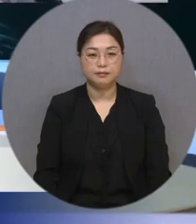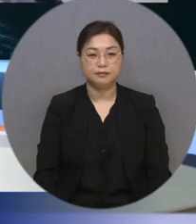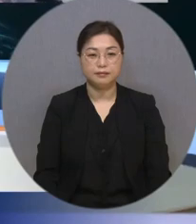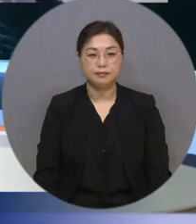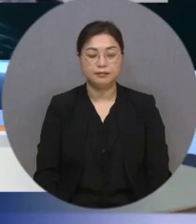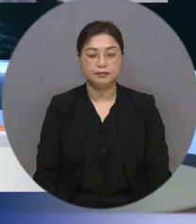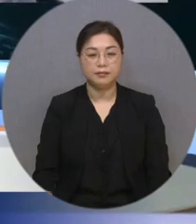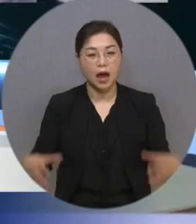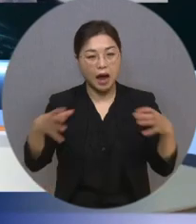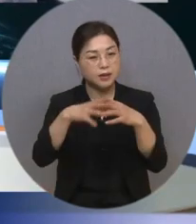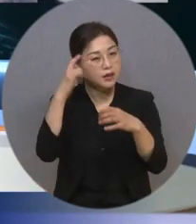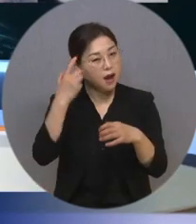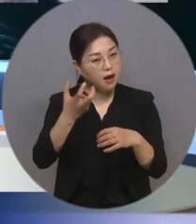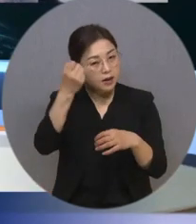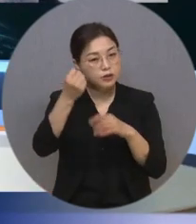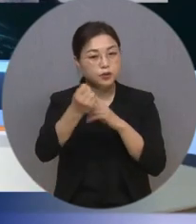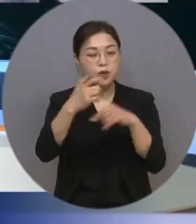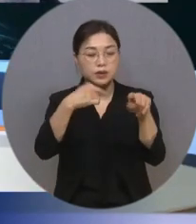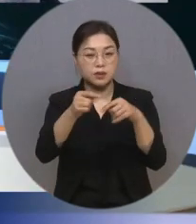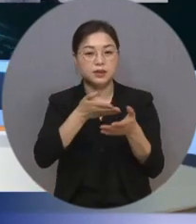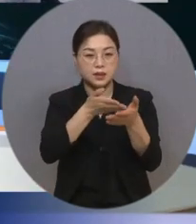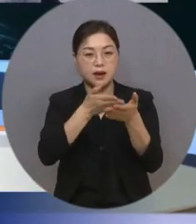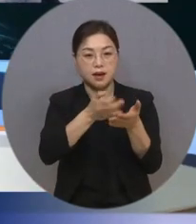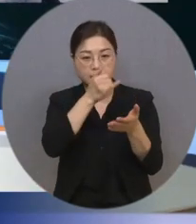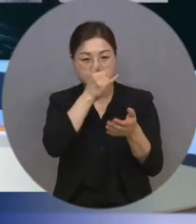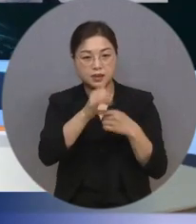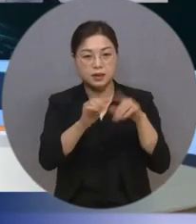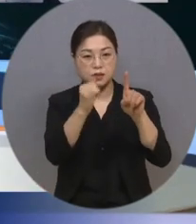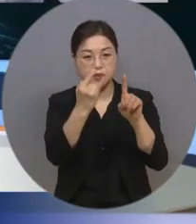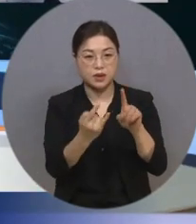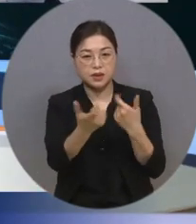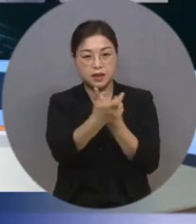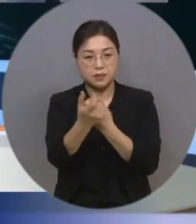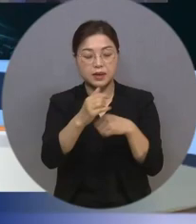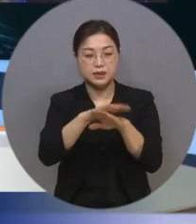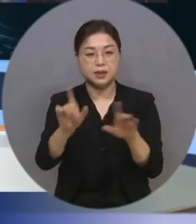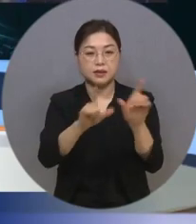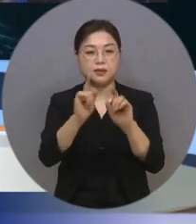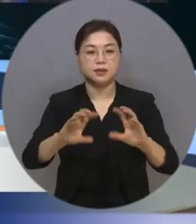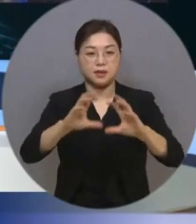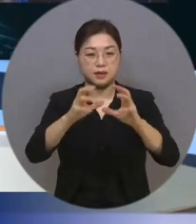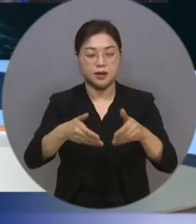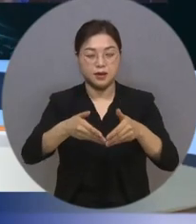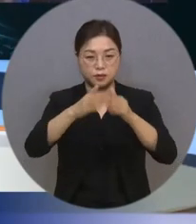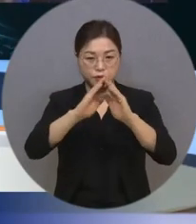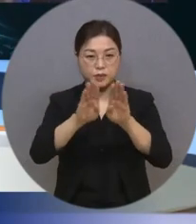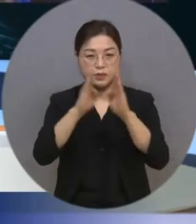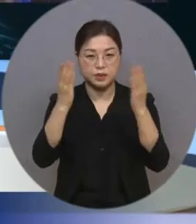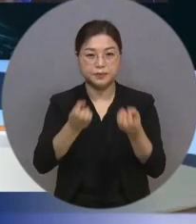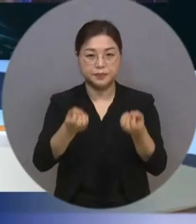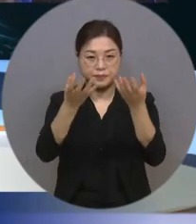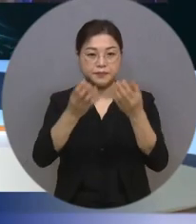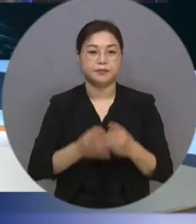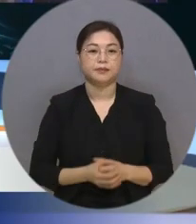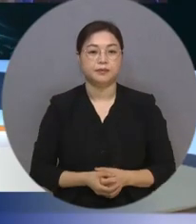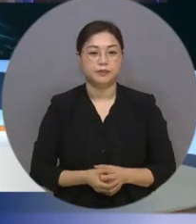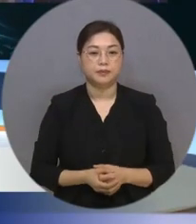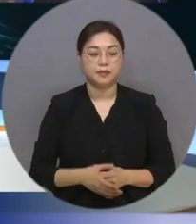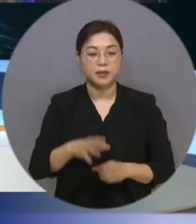공동체 의식을 갖고 정책 대안을 제시하는 제1회 다함께 잘사는 세상 출범식이 개최됐습니다